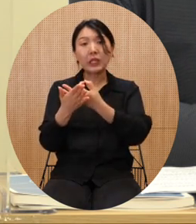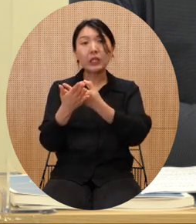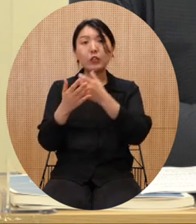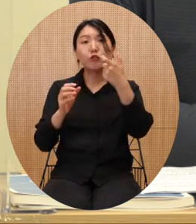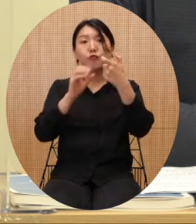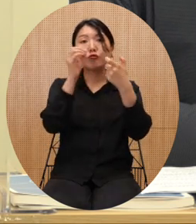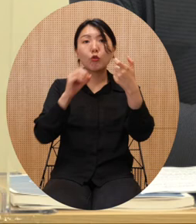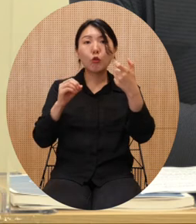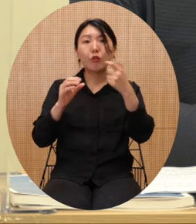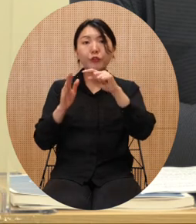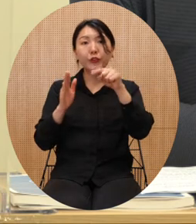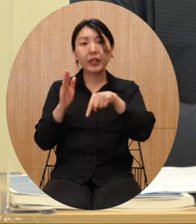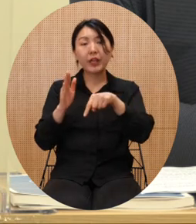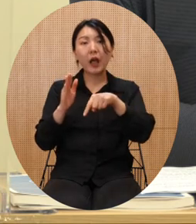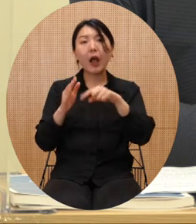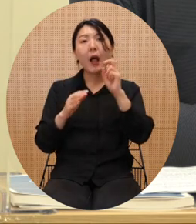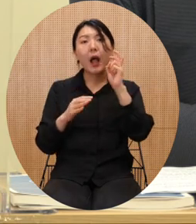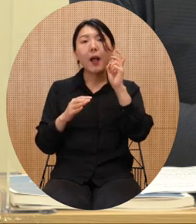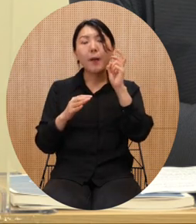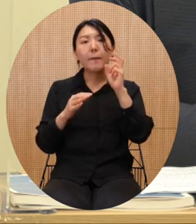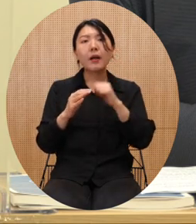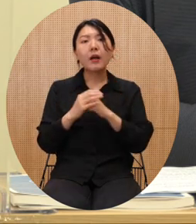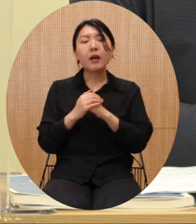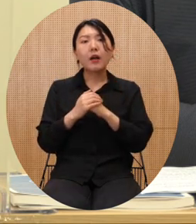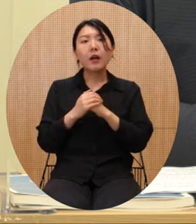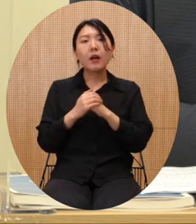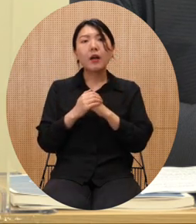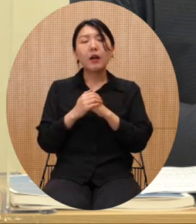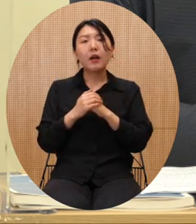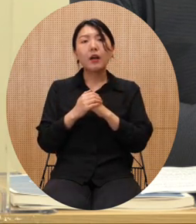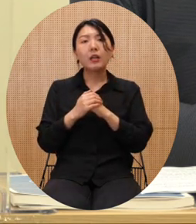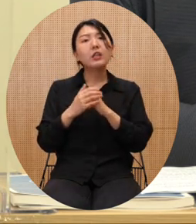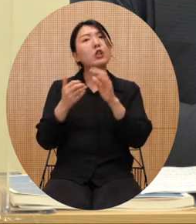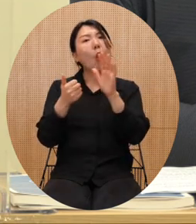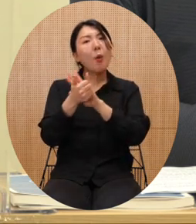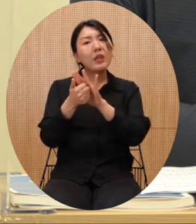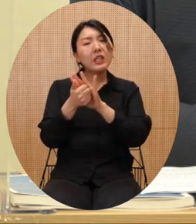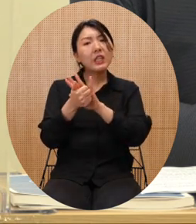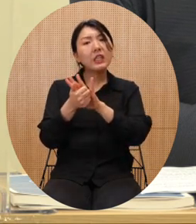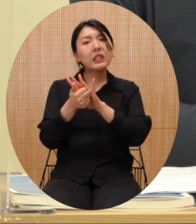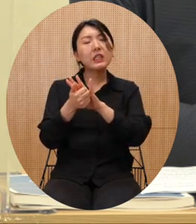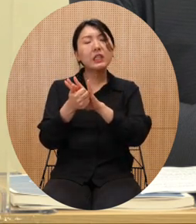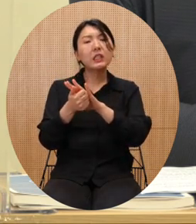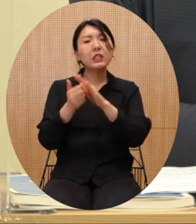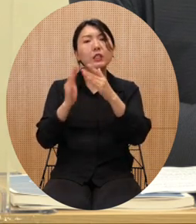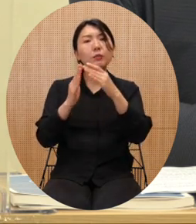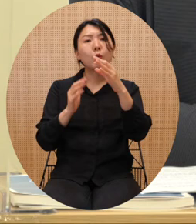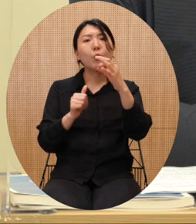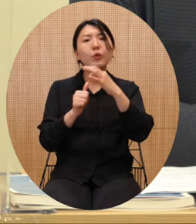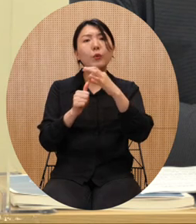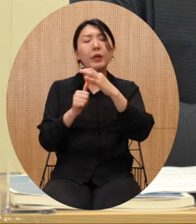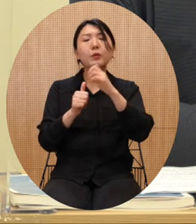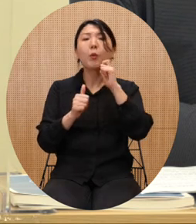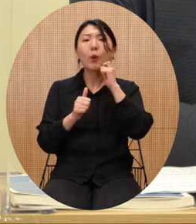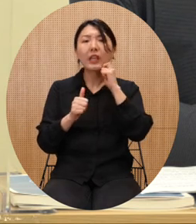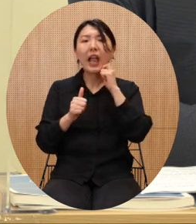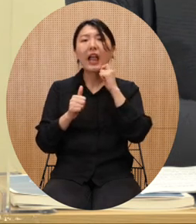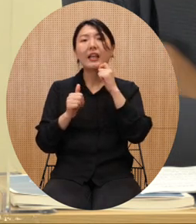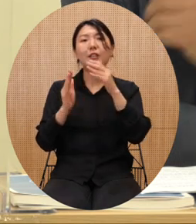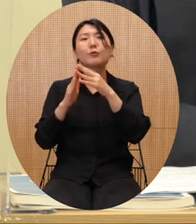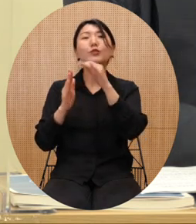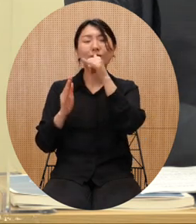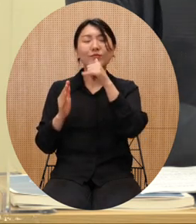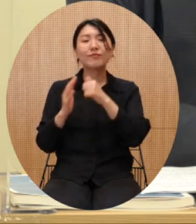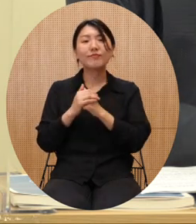중위소득 60% 대상 가구 중에서도 아마 그 이 서비스를 이 주거비를 지원받지